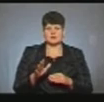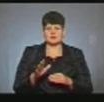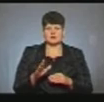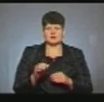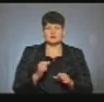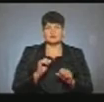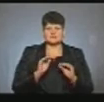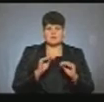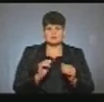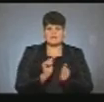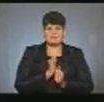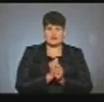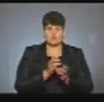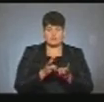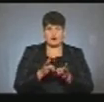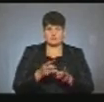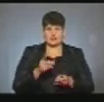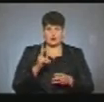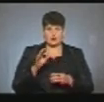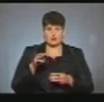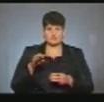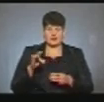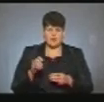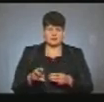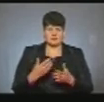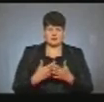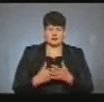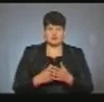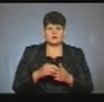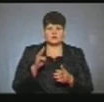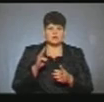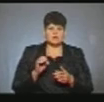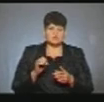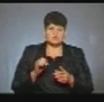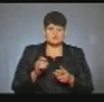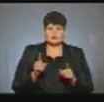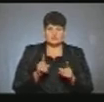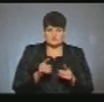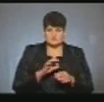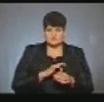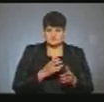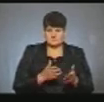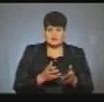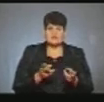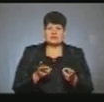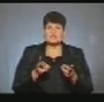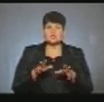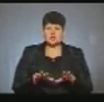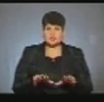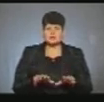твердопаленим котлом, який використовує щепу, там, чи брикети, чи пелети, чи дрова.